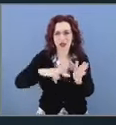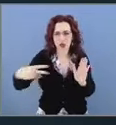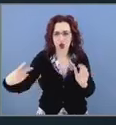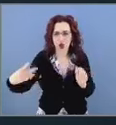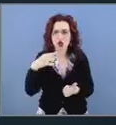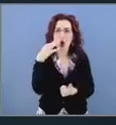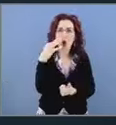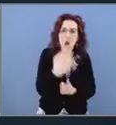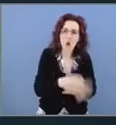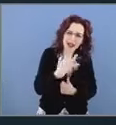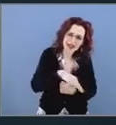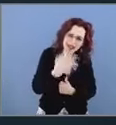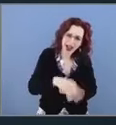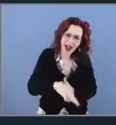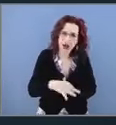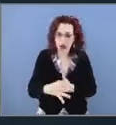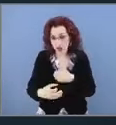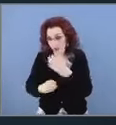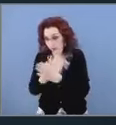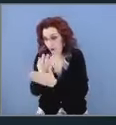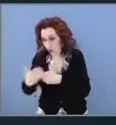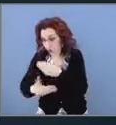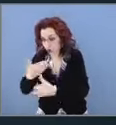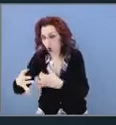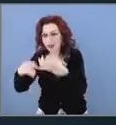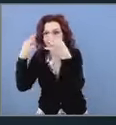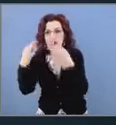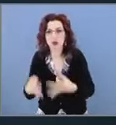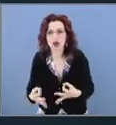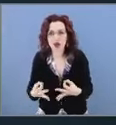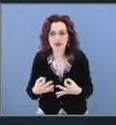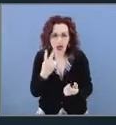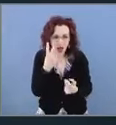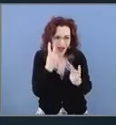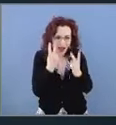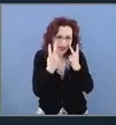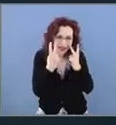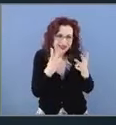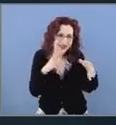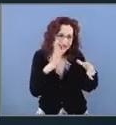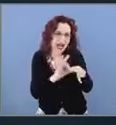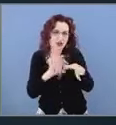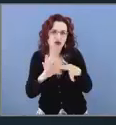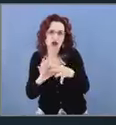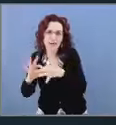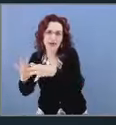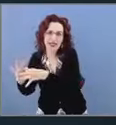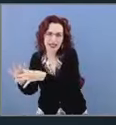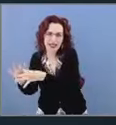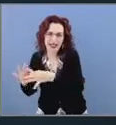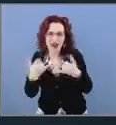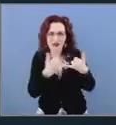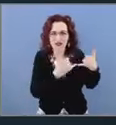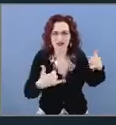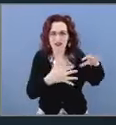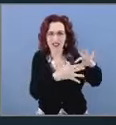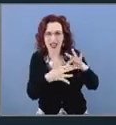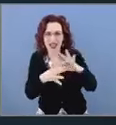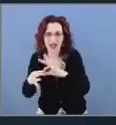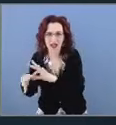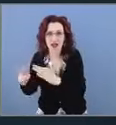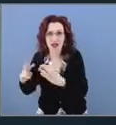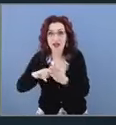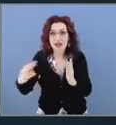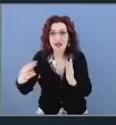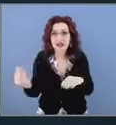produzioni, la tracciabilità lungo la filiera, l'implementazione di tecnologie per la sicurezza